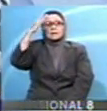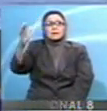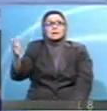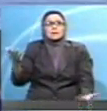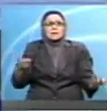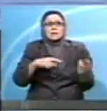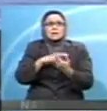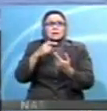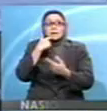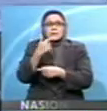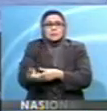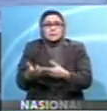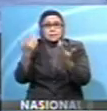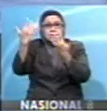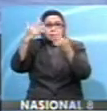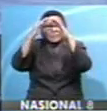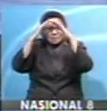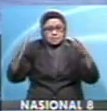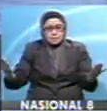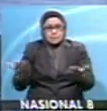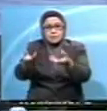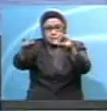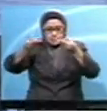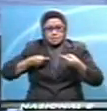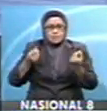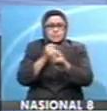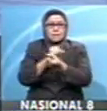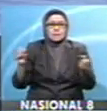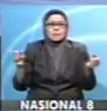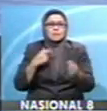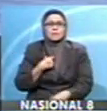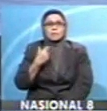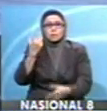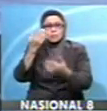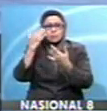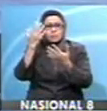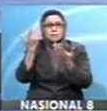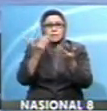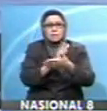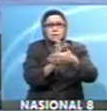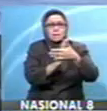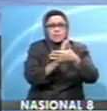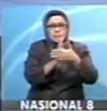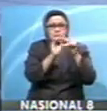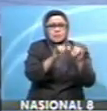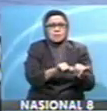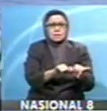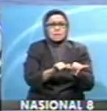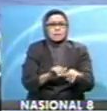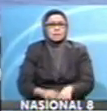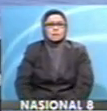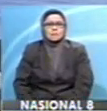siap kira nak jatuh rumah tu dulu kira nak duduklah kat dapur boleh duduklah nak buat sendiri